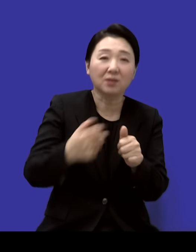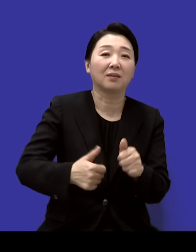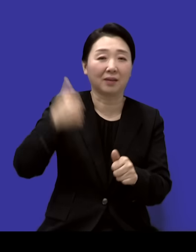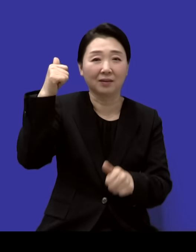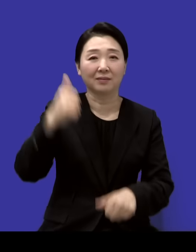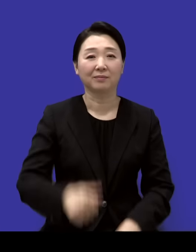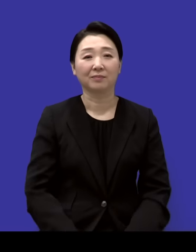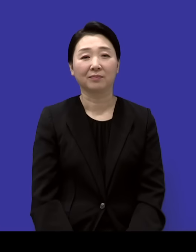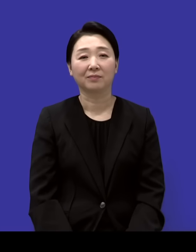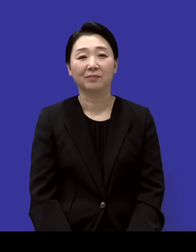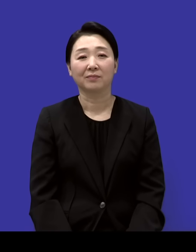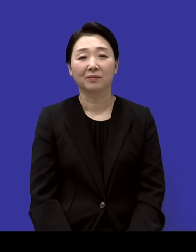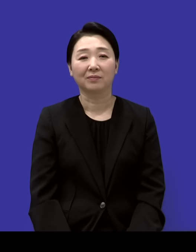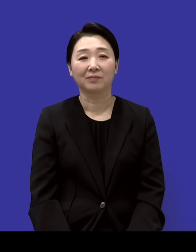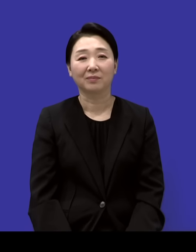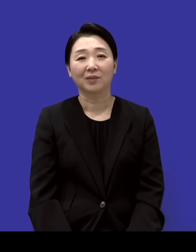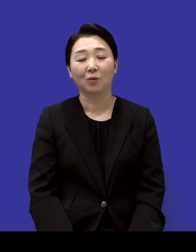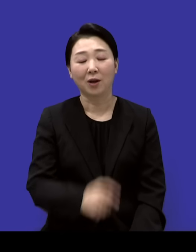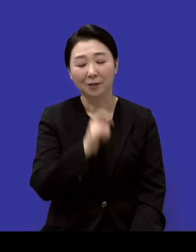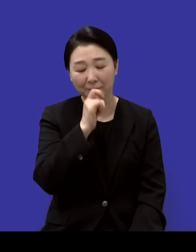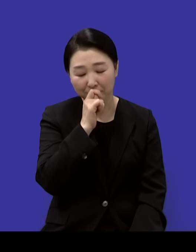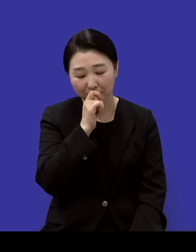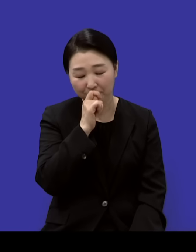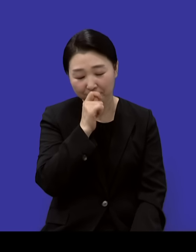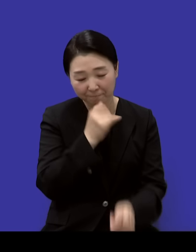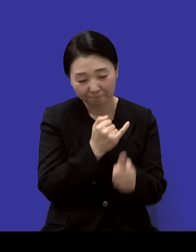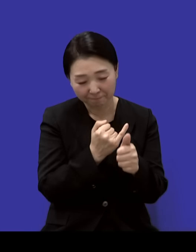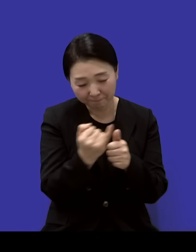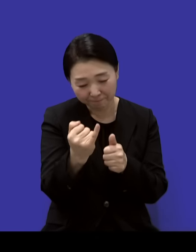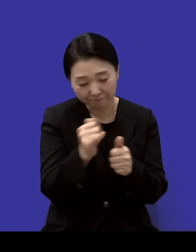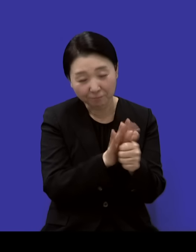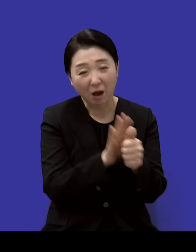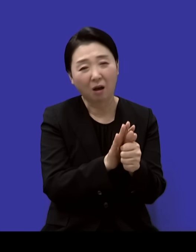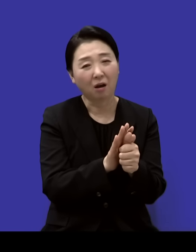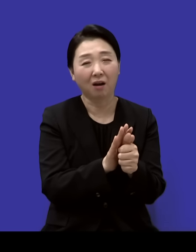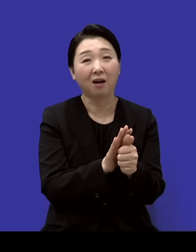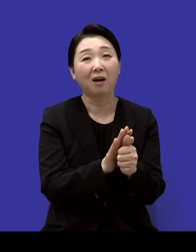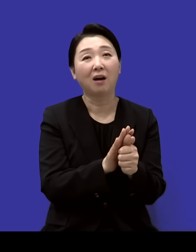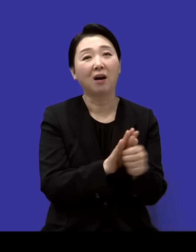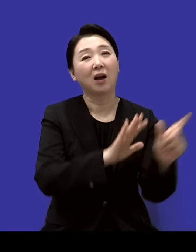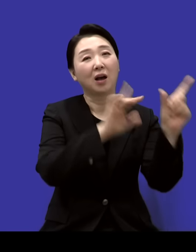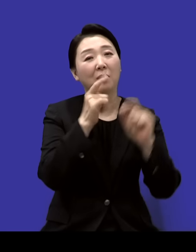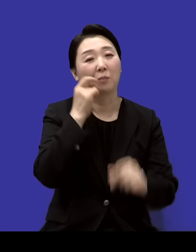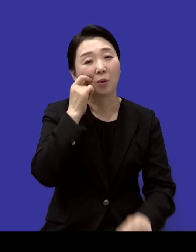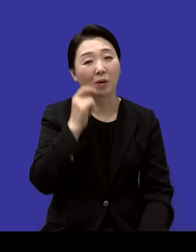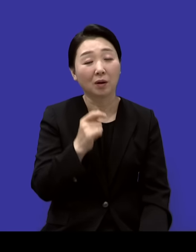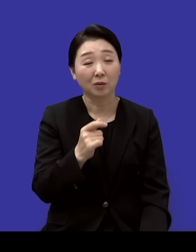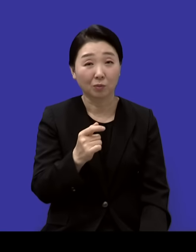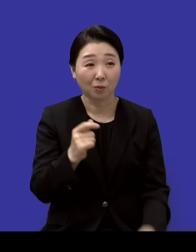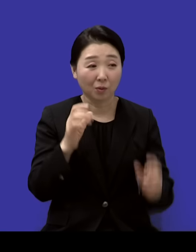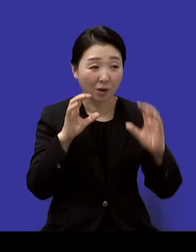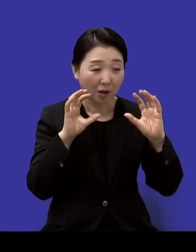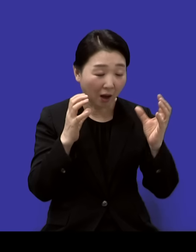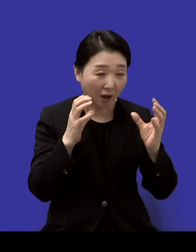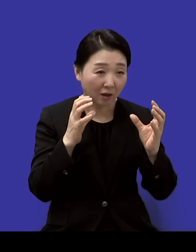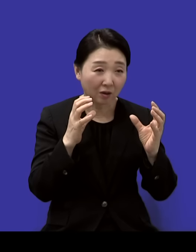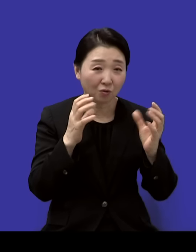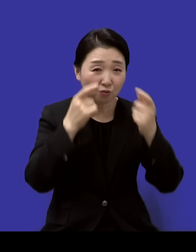낫죠. 행복했죠 오히려. 이거는 정말 못 살겠는 거예요. 그래서 언제는 애가 한 40분을 우는데 방치해 본 적이 있어. 제가 정신이